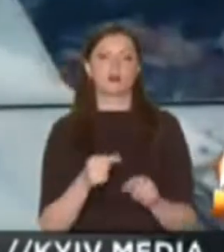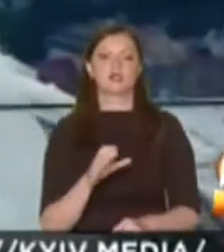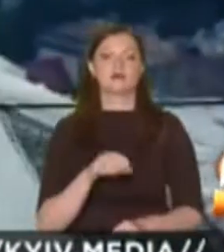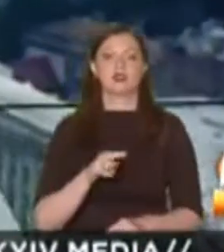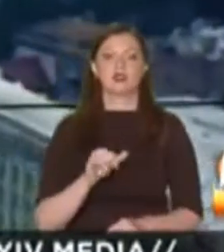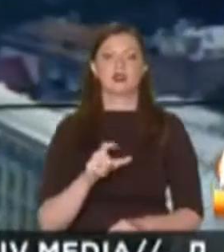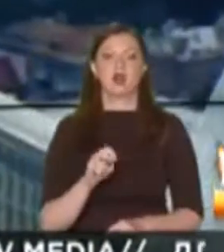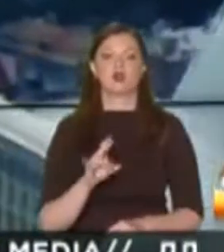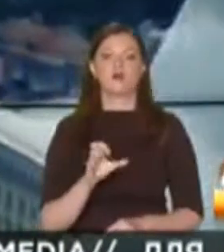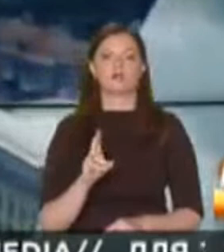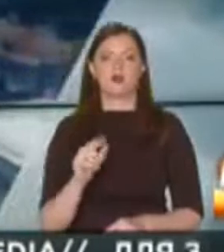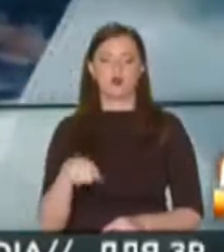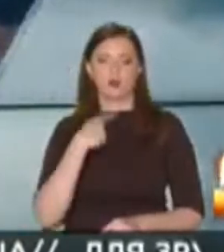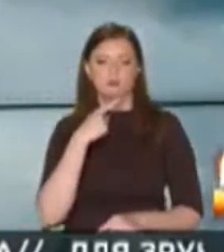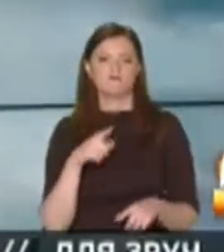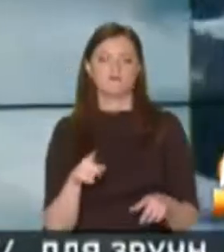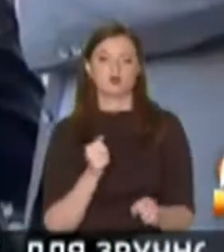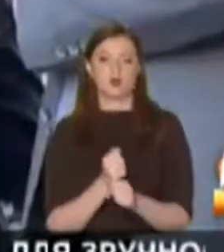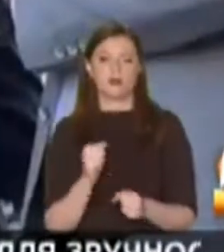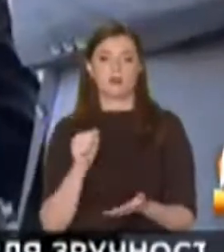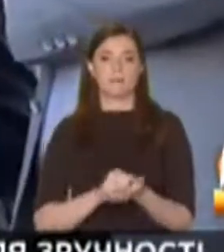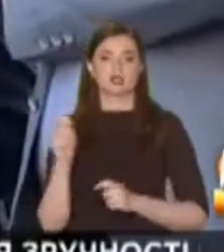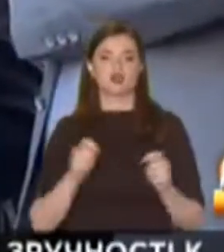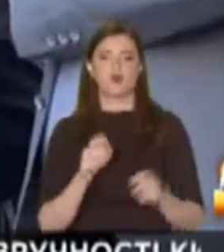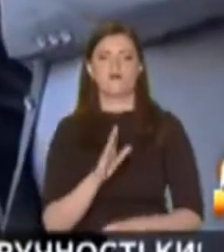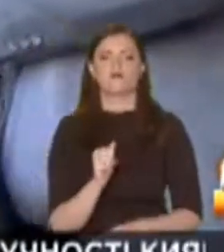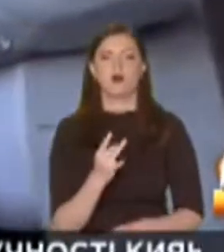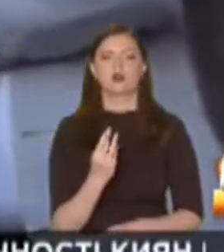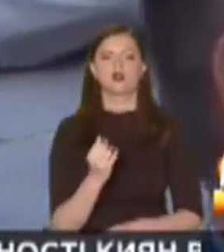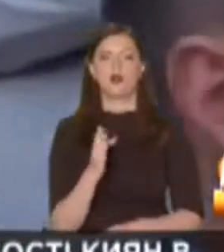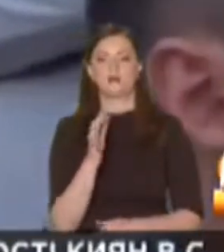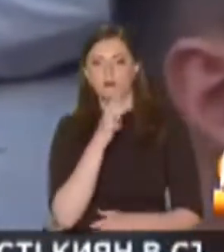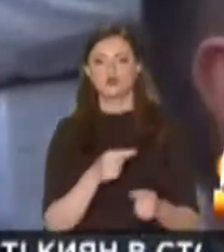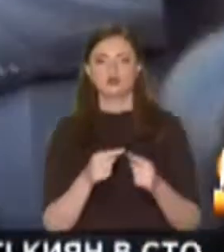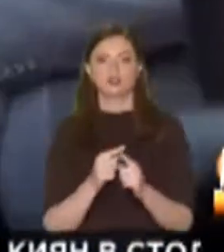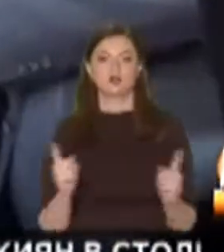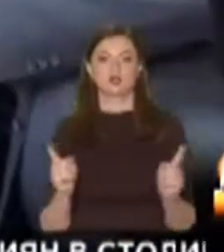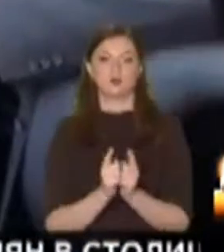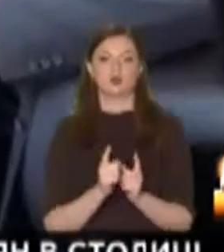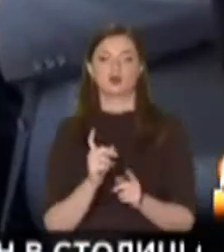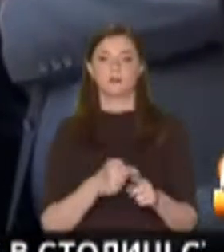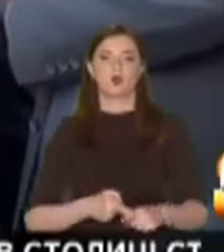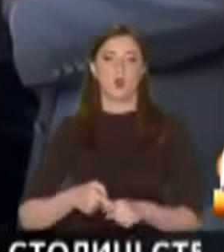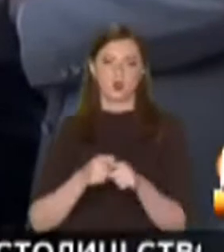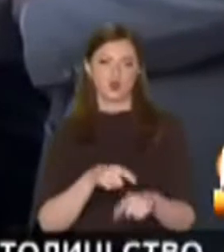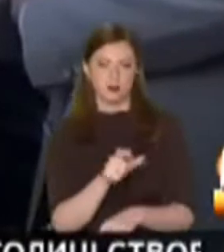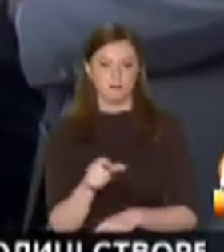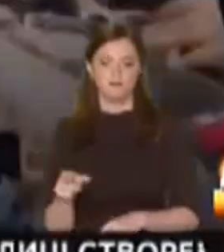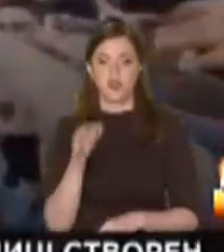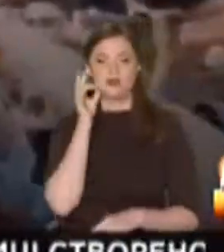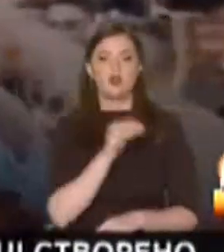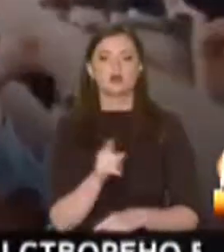Світлана Тихановська. Таку заяву вона зробила на прес-конференції у Варшаві під час зустрічі з білоруською діаспорою. Тихановська нагадала,